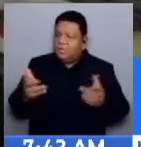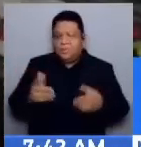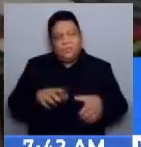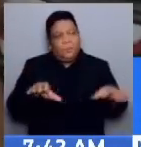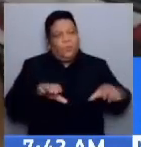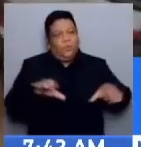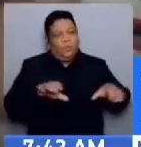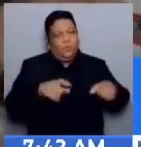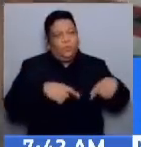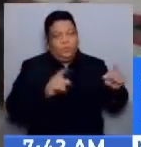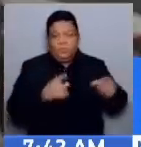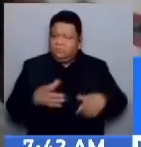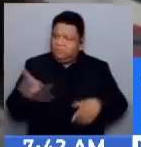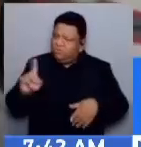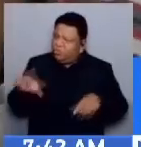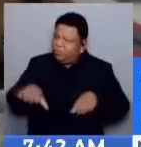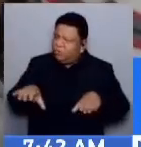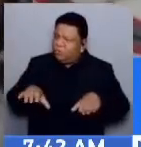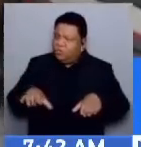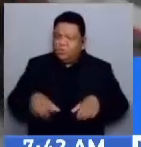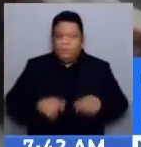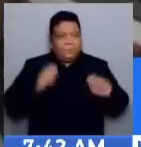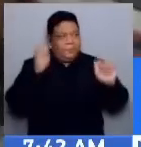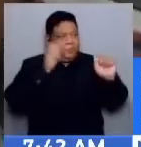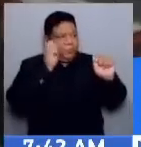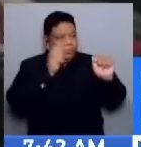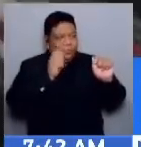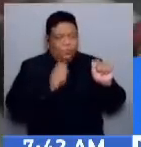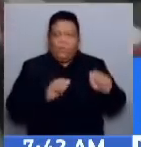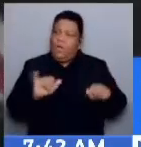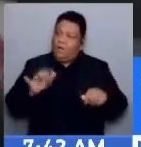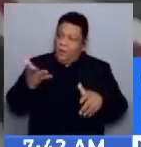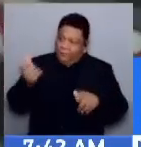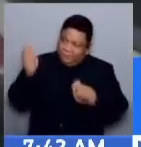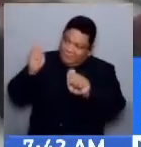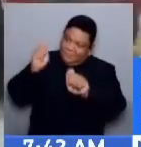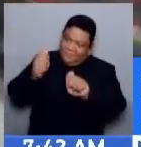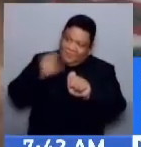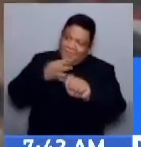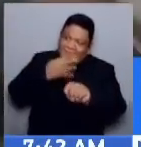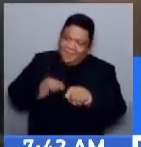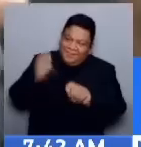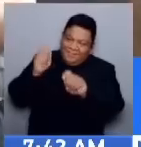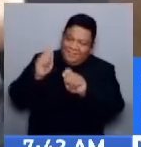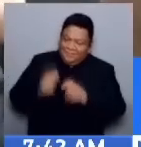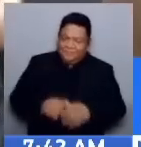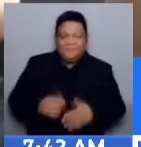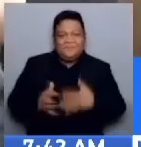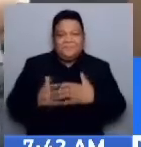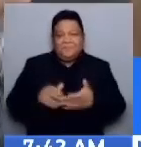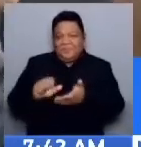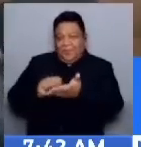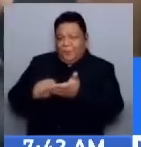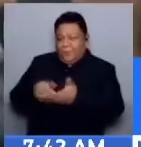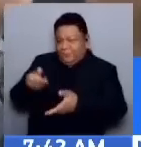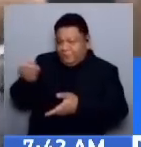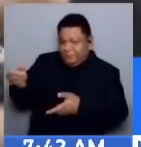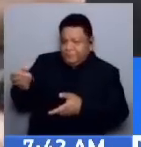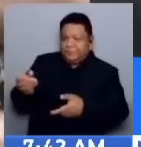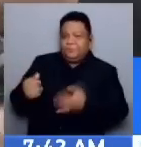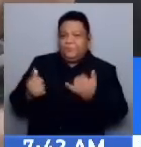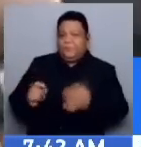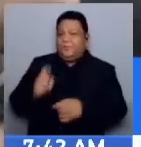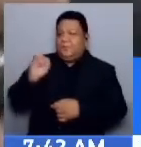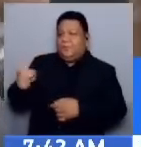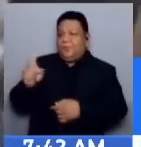bang katrabaho niya? Carpintero. Ah, mahilig kayo magpokpok. Tama po. Daddy, ito po yung alcohol niyo. Ito po ang inyong